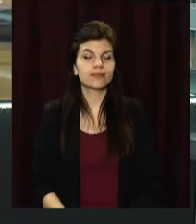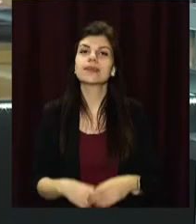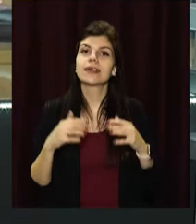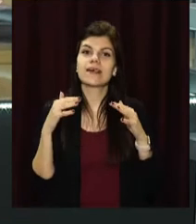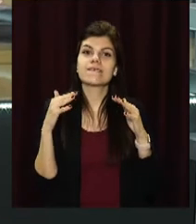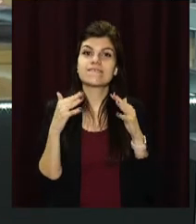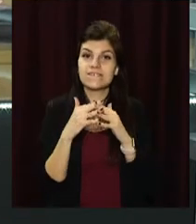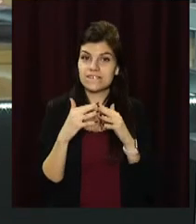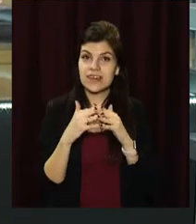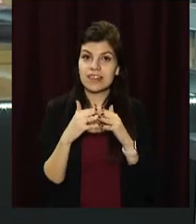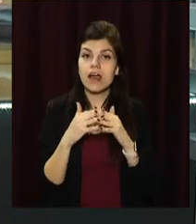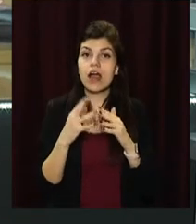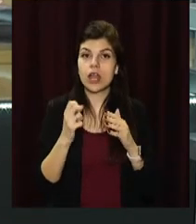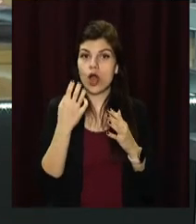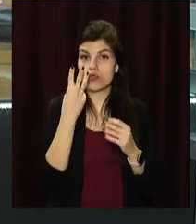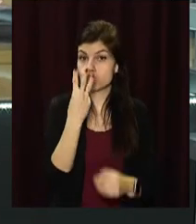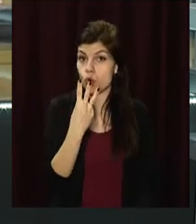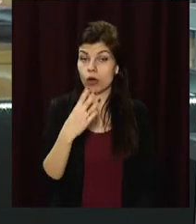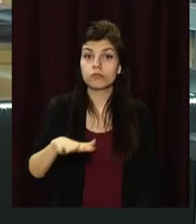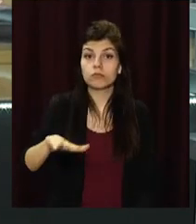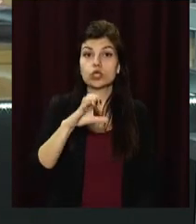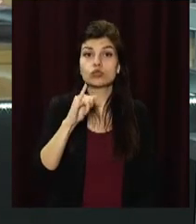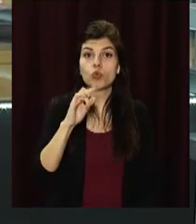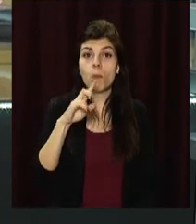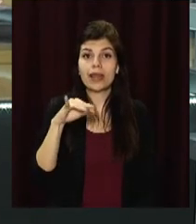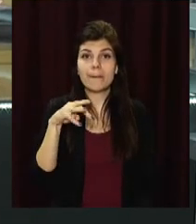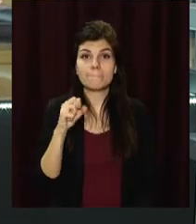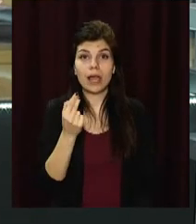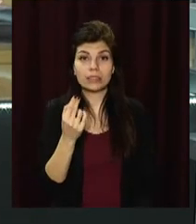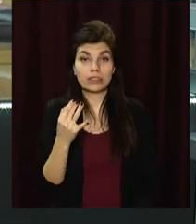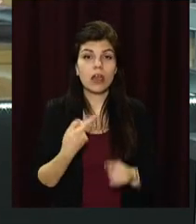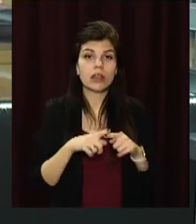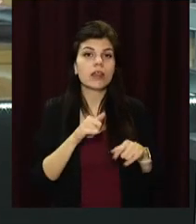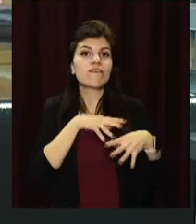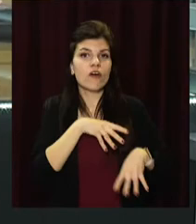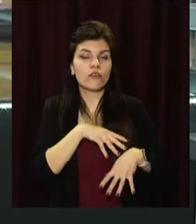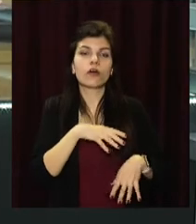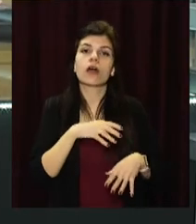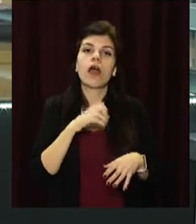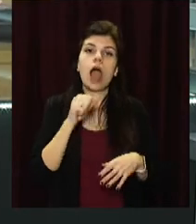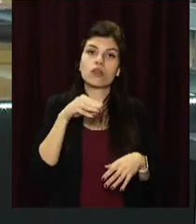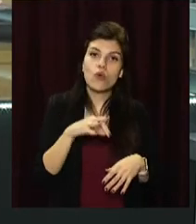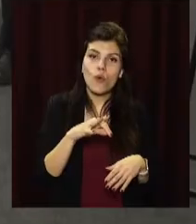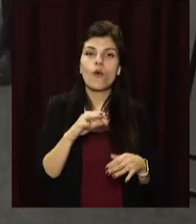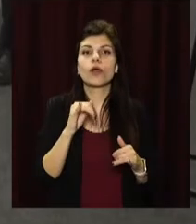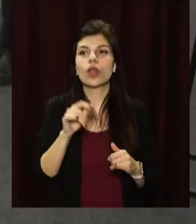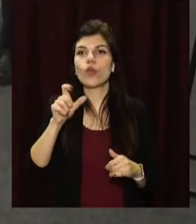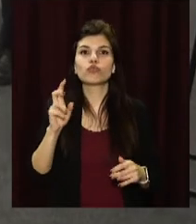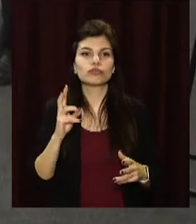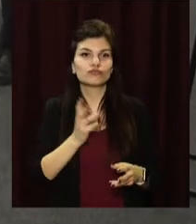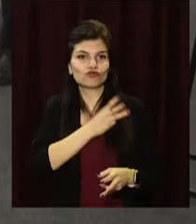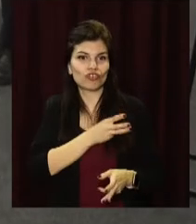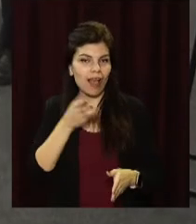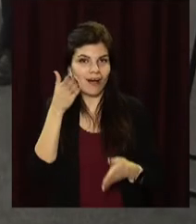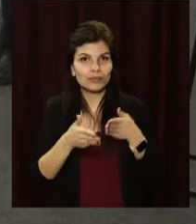Війна на трьох – сублімація. Під такою назвою у Дніпрі стартував проєкт для ветеранів АТО та волонтерів. Це цикл зустрічей з